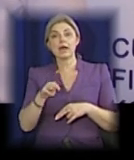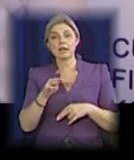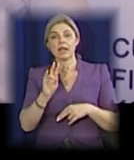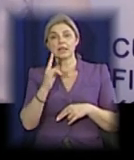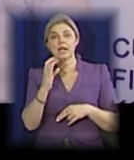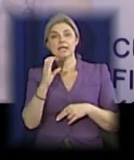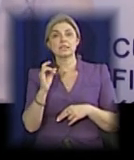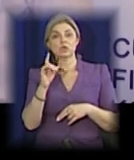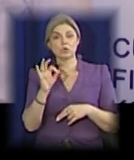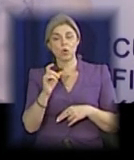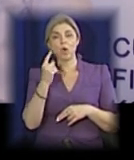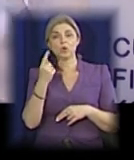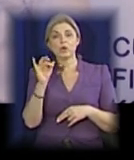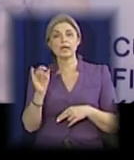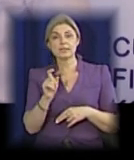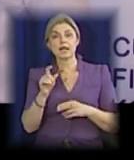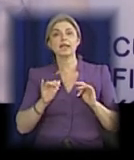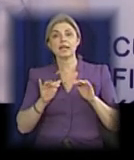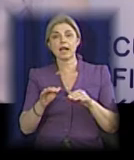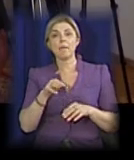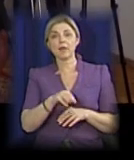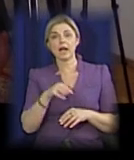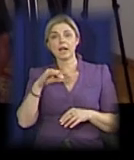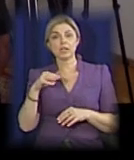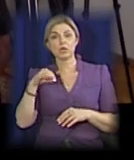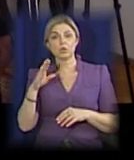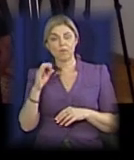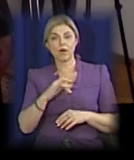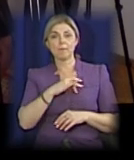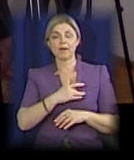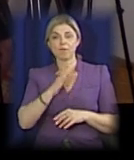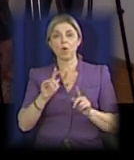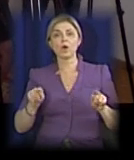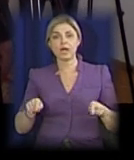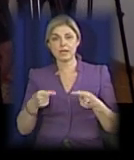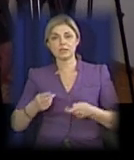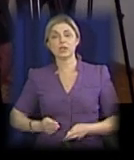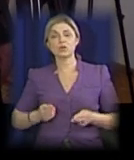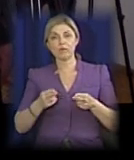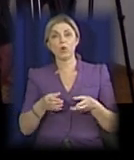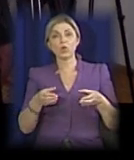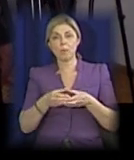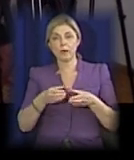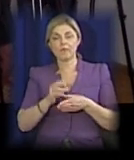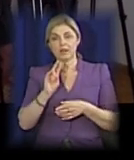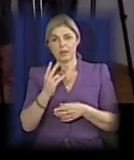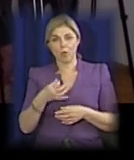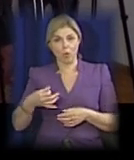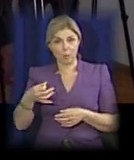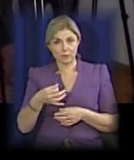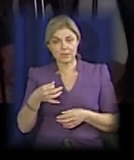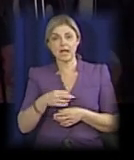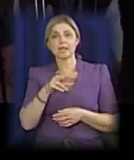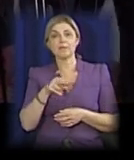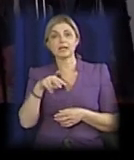Миколаївському СІЗО одного з фігурантів справи Михайла Титова, підозрюваного в організації злочинного угрупування у Миколаївській області